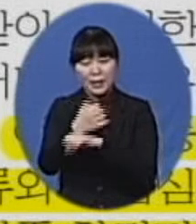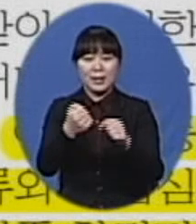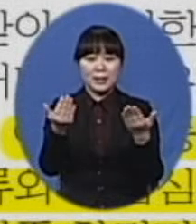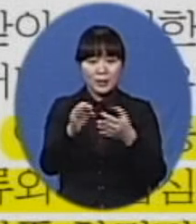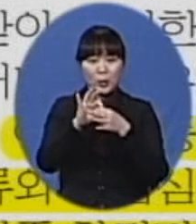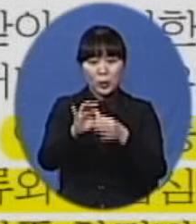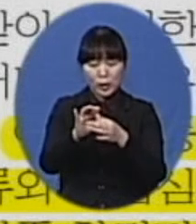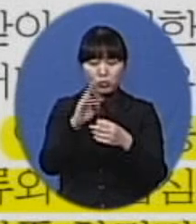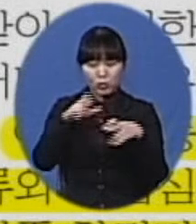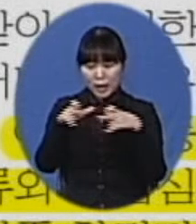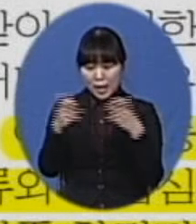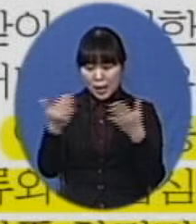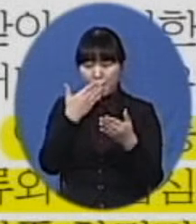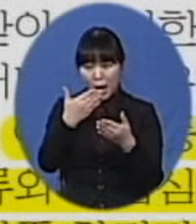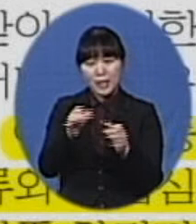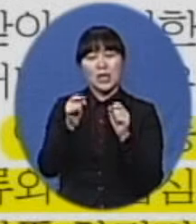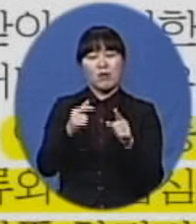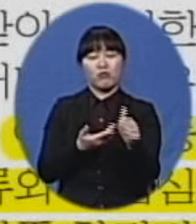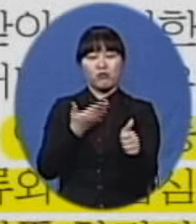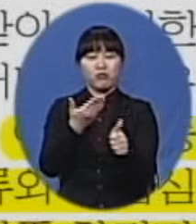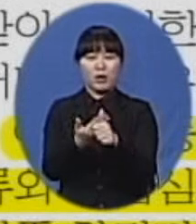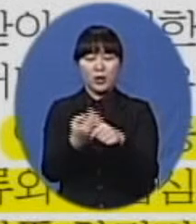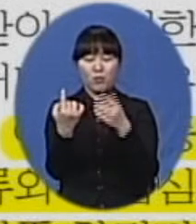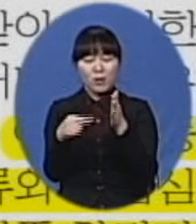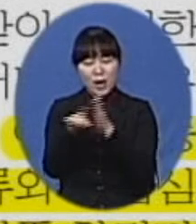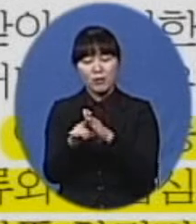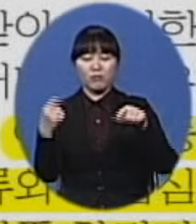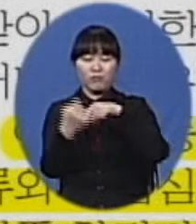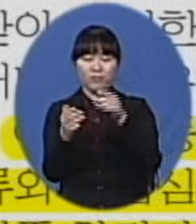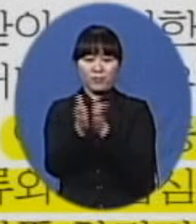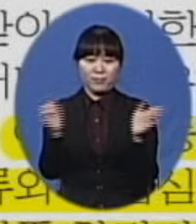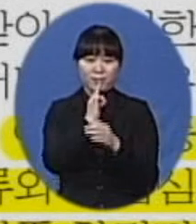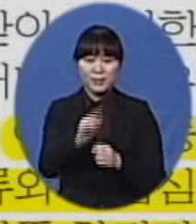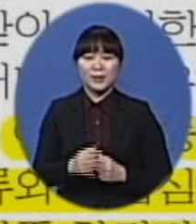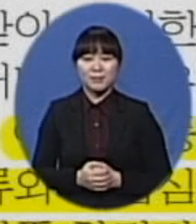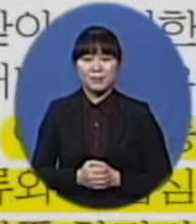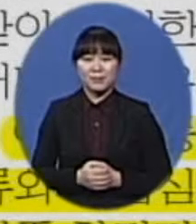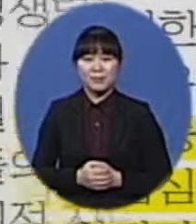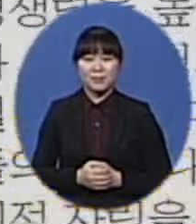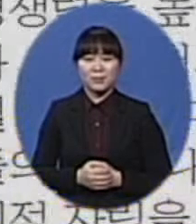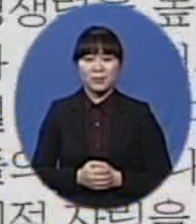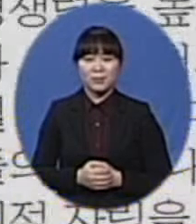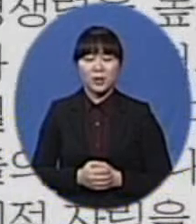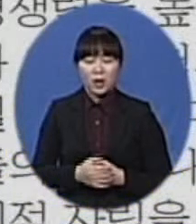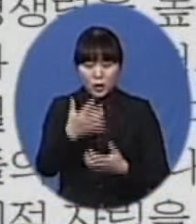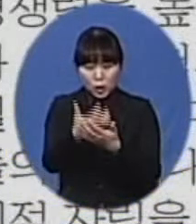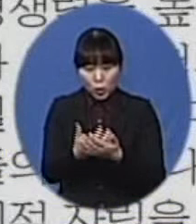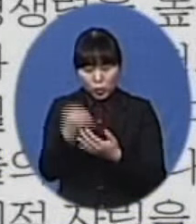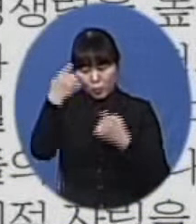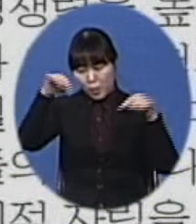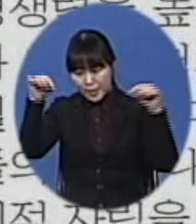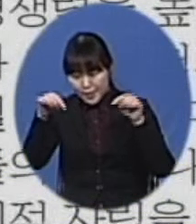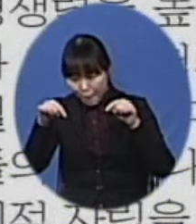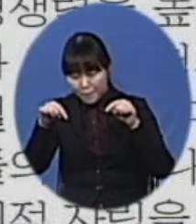통해 중증장애인에게 일할 수 있는 기회를 제공하기 위해 운영하게 됐다고 설명했습니다. 시는 서류와 면접